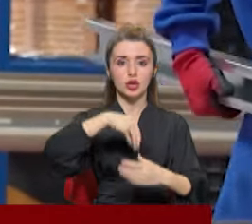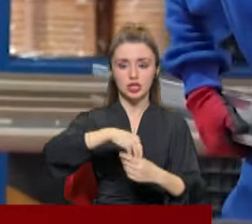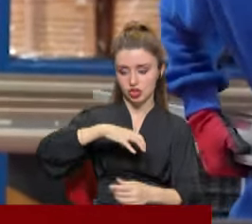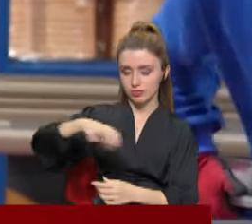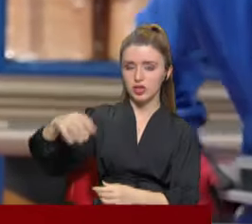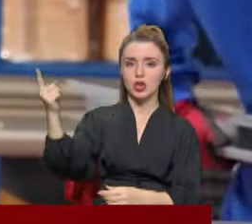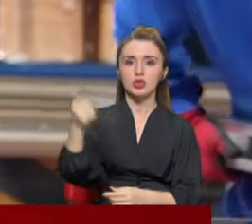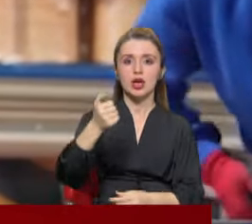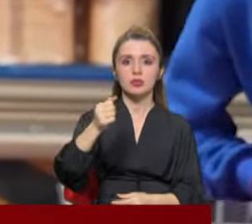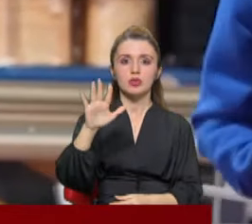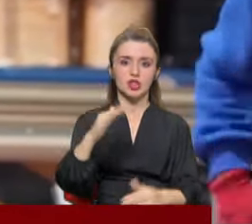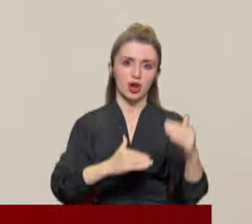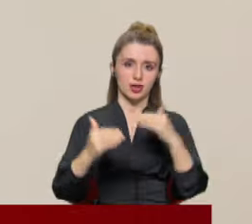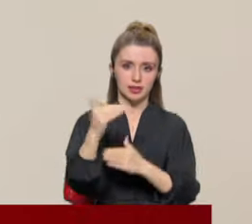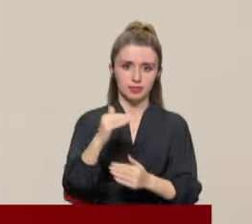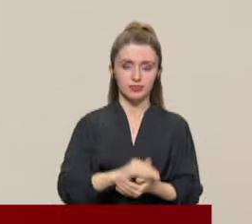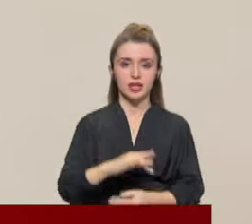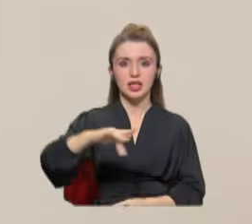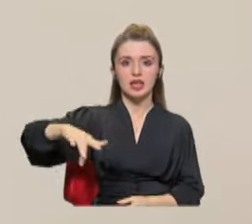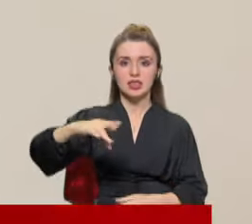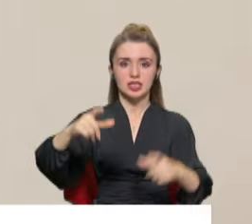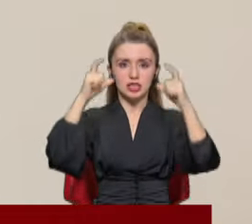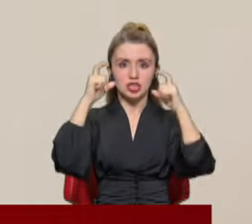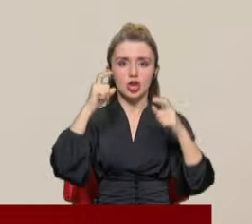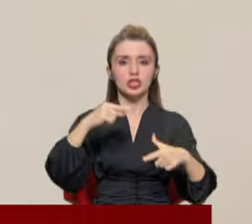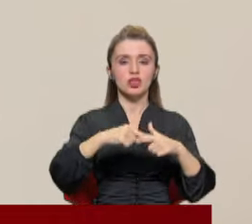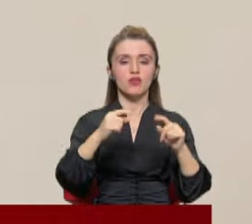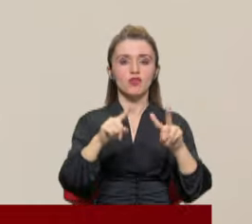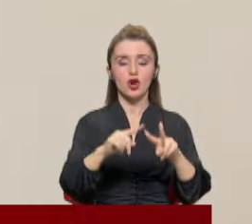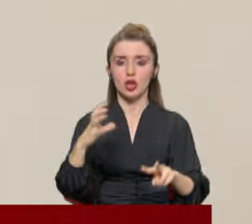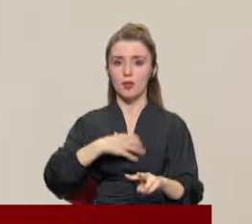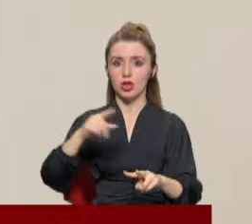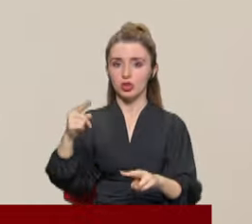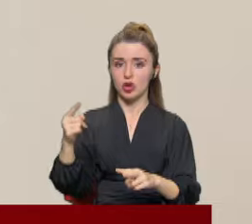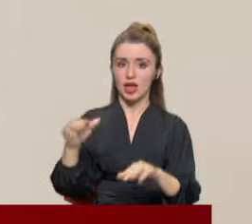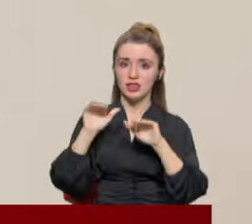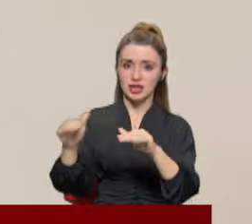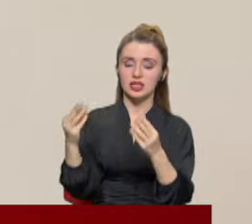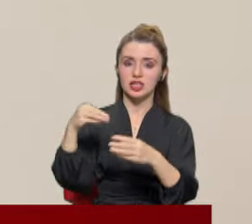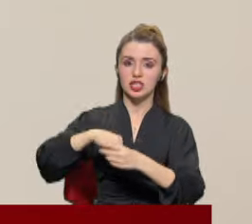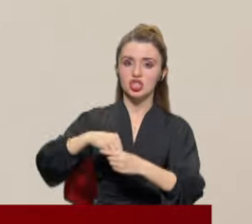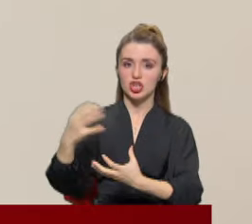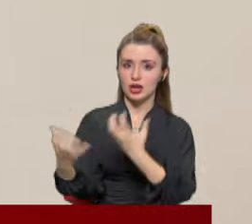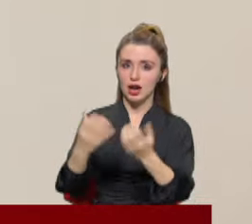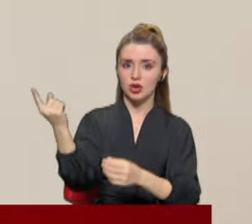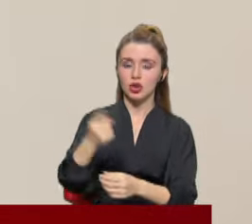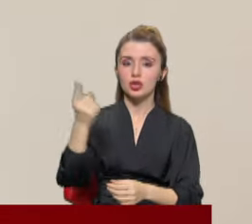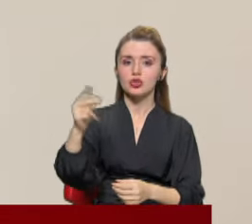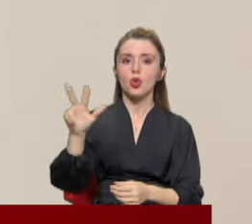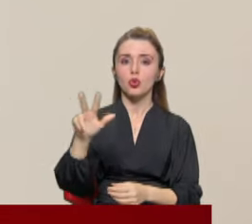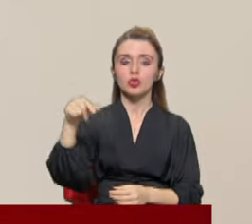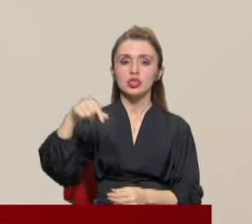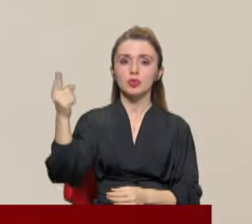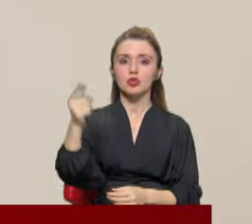oran %65 artırıldı. İşsizlik sigortası fonundan işverenlere teşvik ve destek için ayrılan kaynak oranı